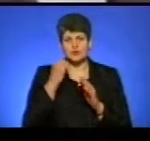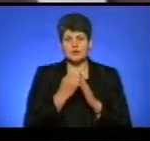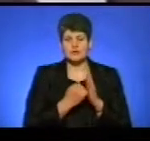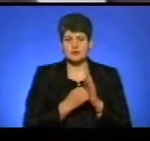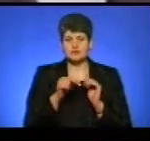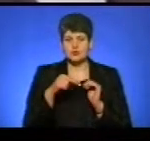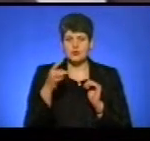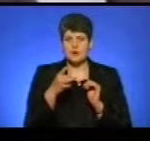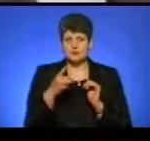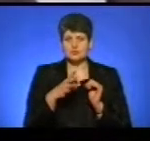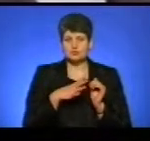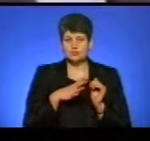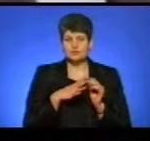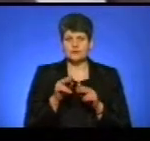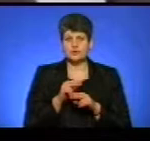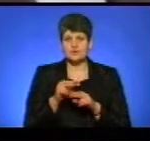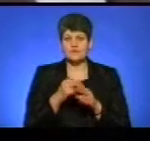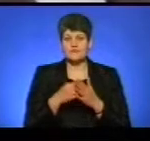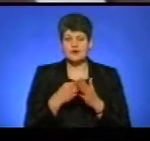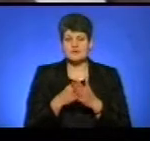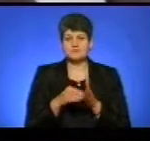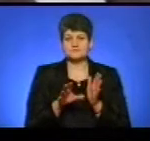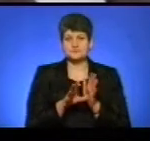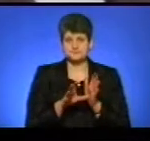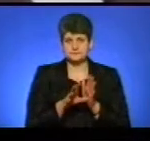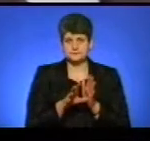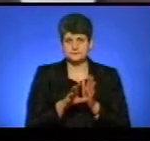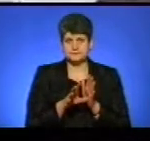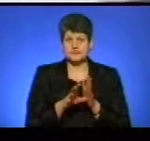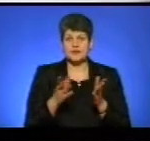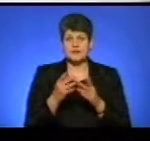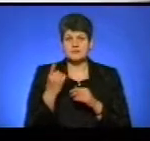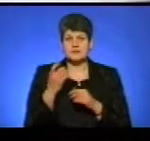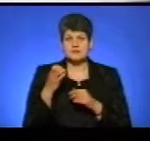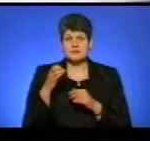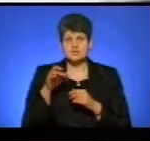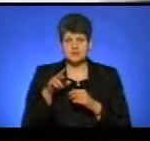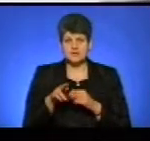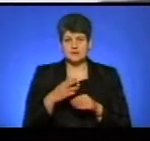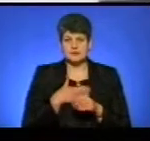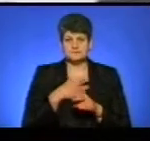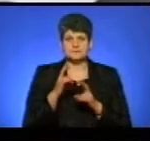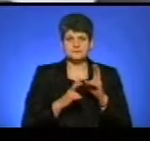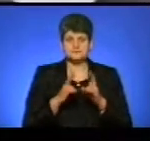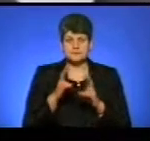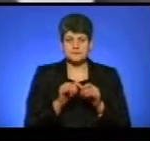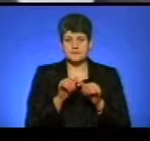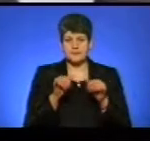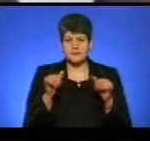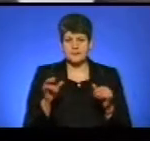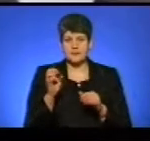разу було відкориговано вартість електроенергії, яка з 1 січня для нашого підприємства зросте